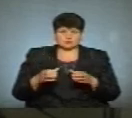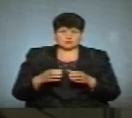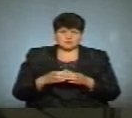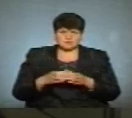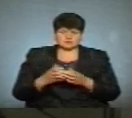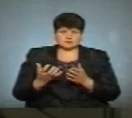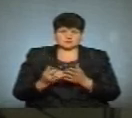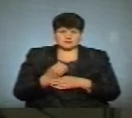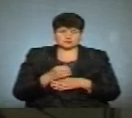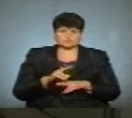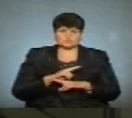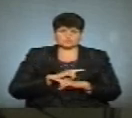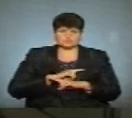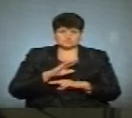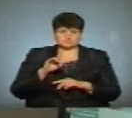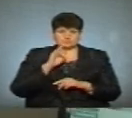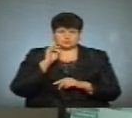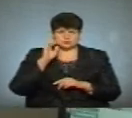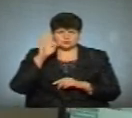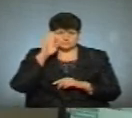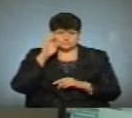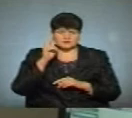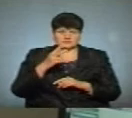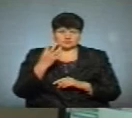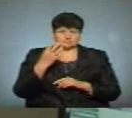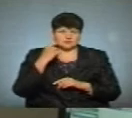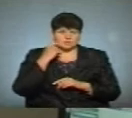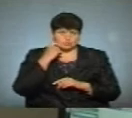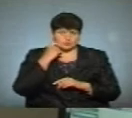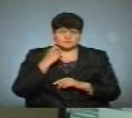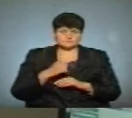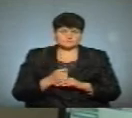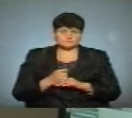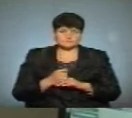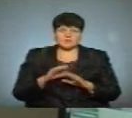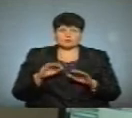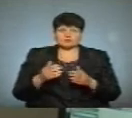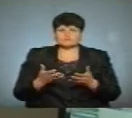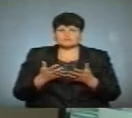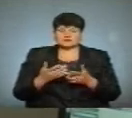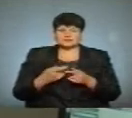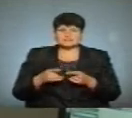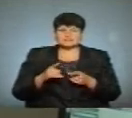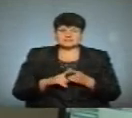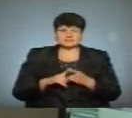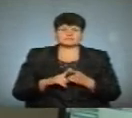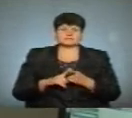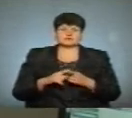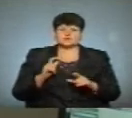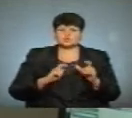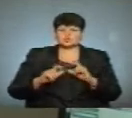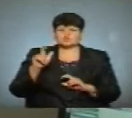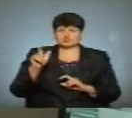виявлено труп молодого чоловіка, 24 роки йому. Як потім з'ясовано, це